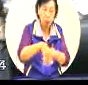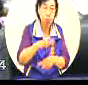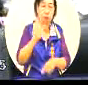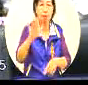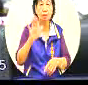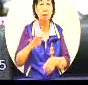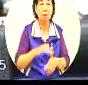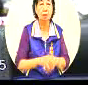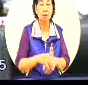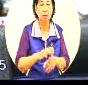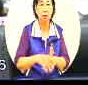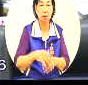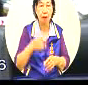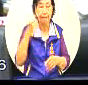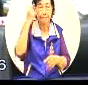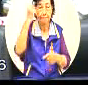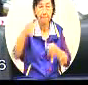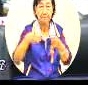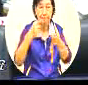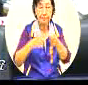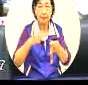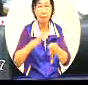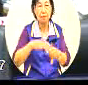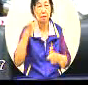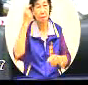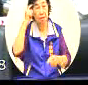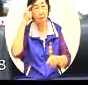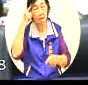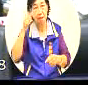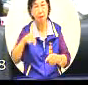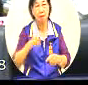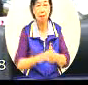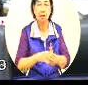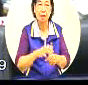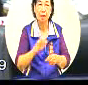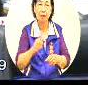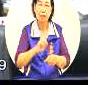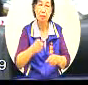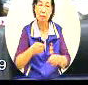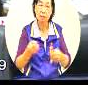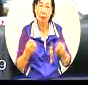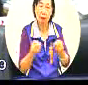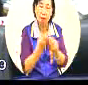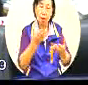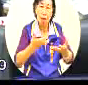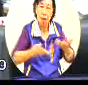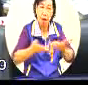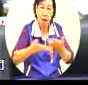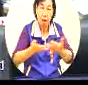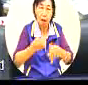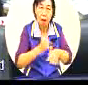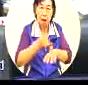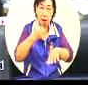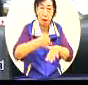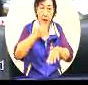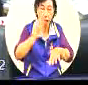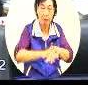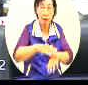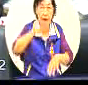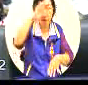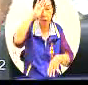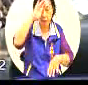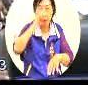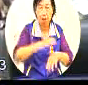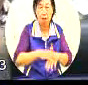在明年我们是不是应该要去想一下，有什么是可能在登革热会发生的时期之前就先去想一套